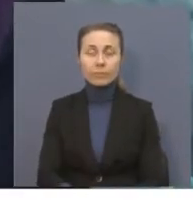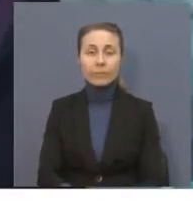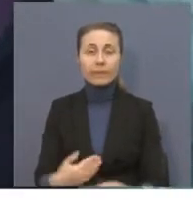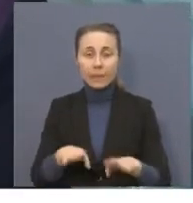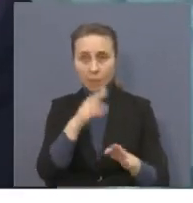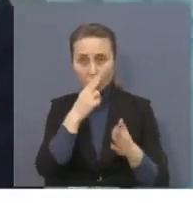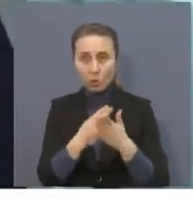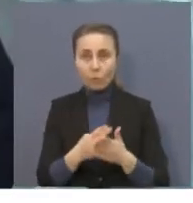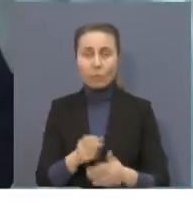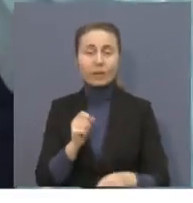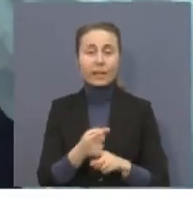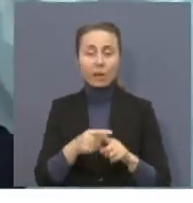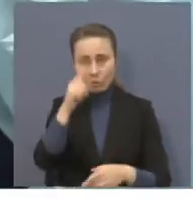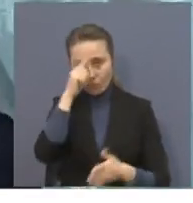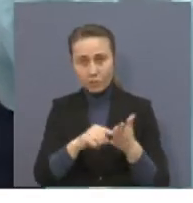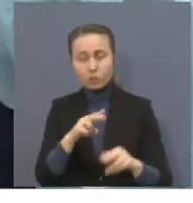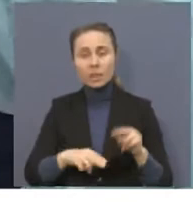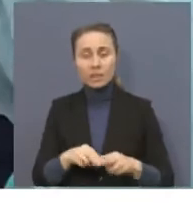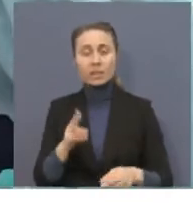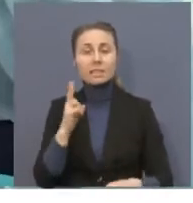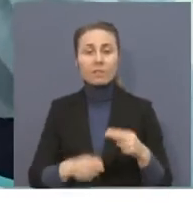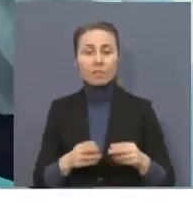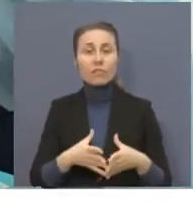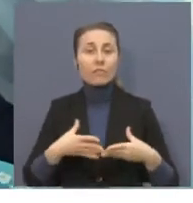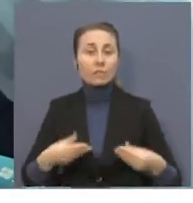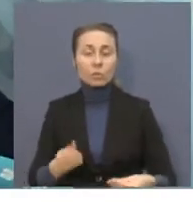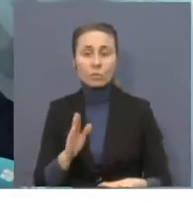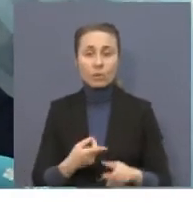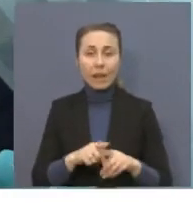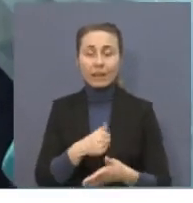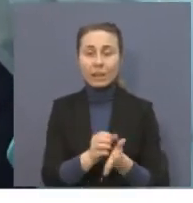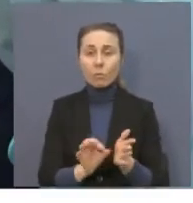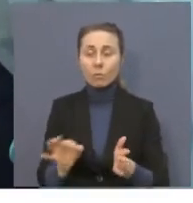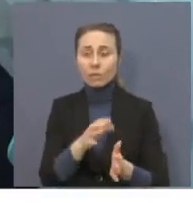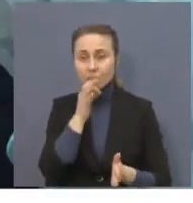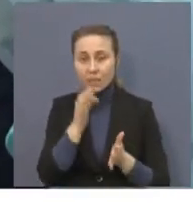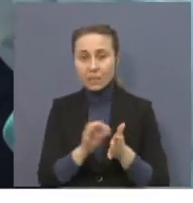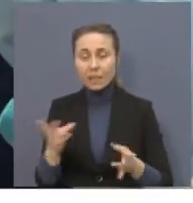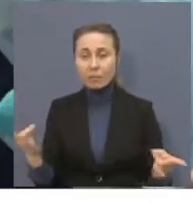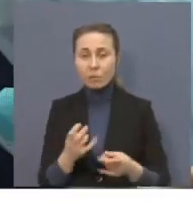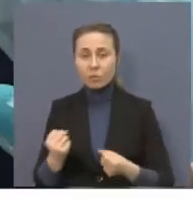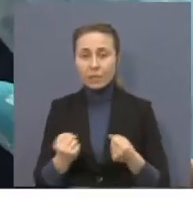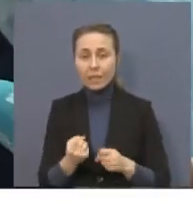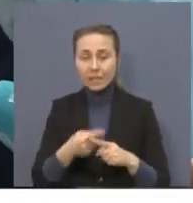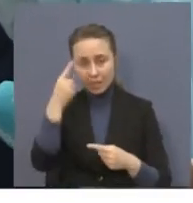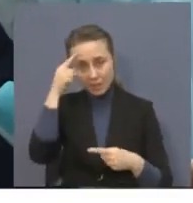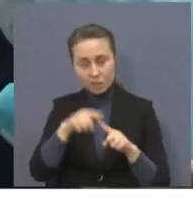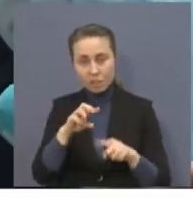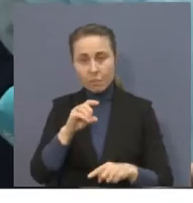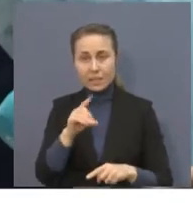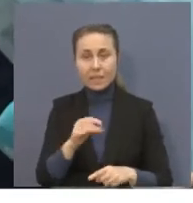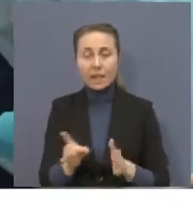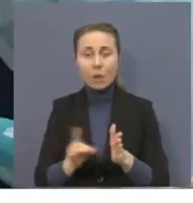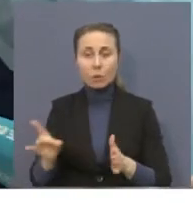образом, подрядчик выразил уверенность, что строительство завершится весной. Аким области подчеркнул необходимость укрепления технической базы